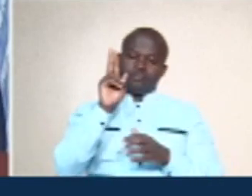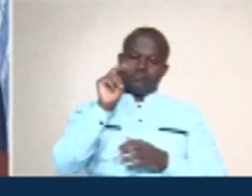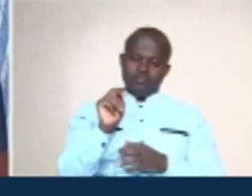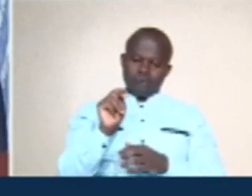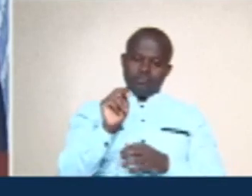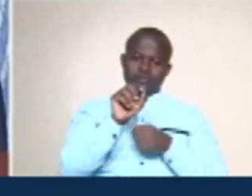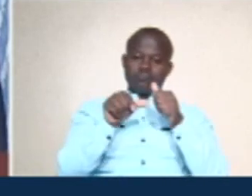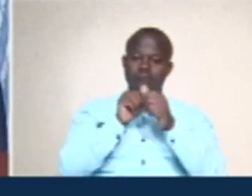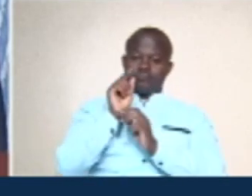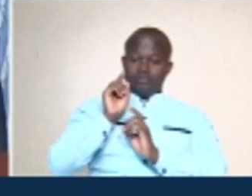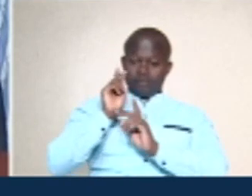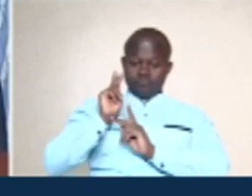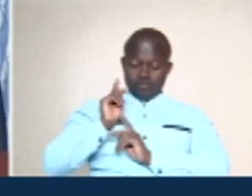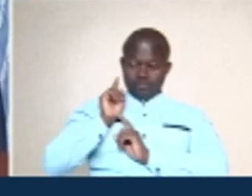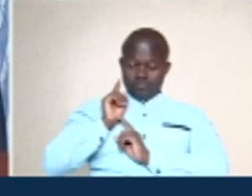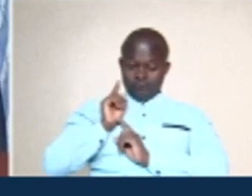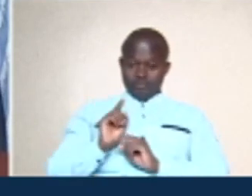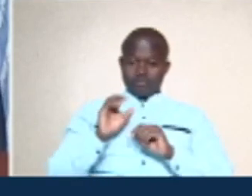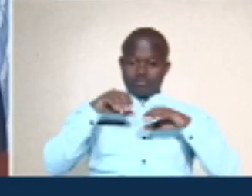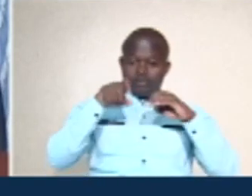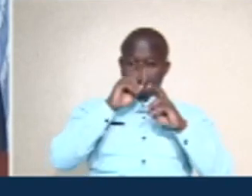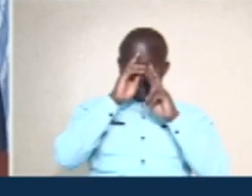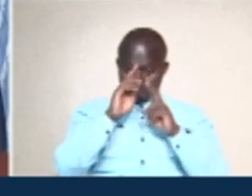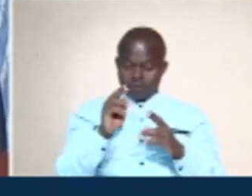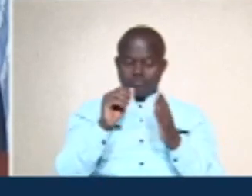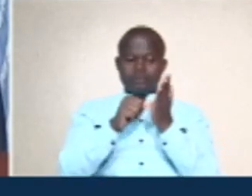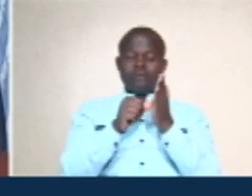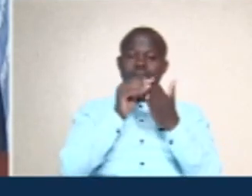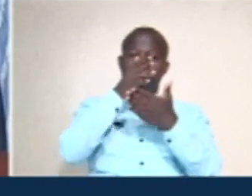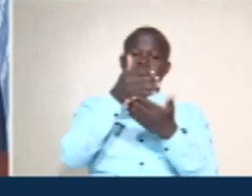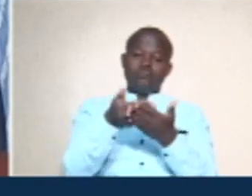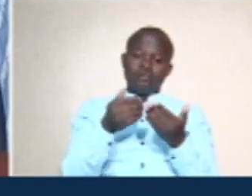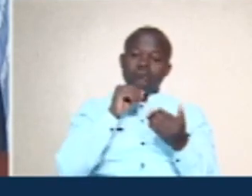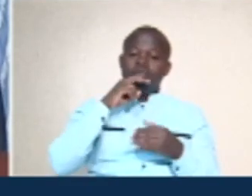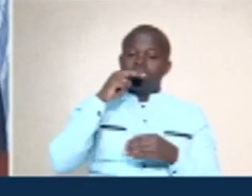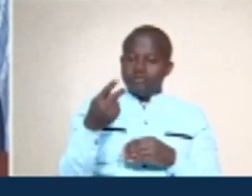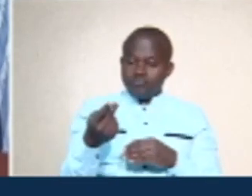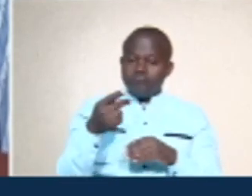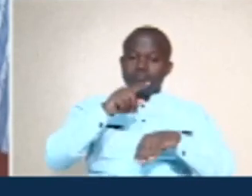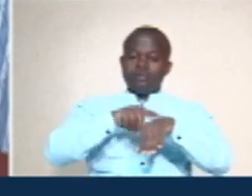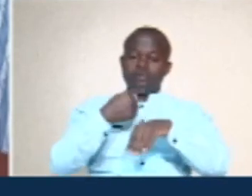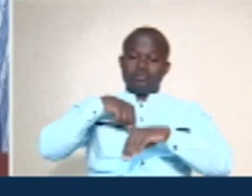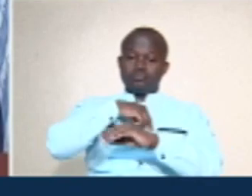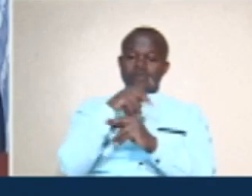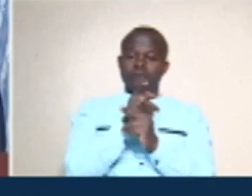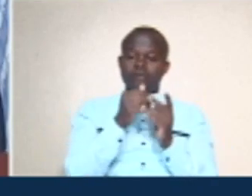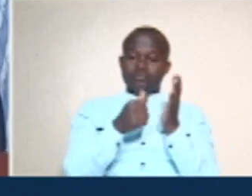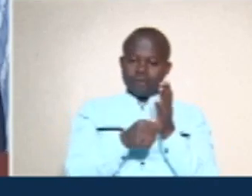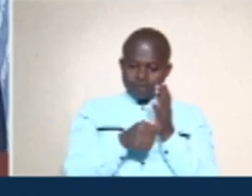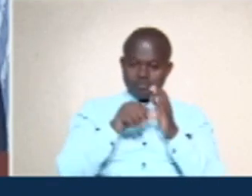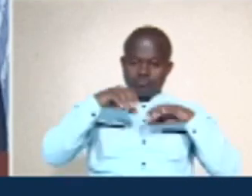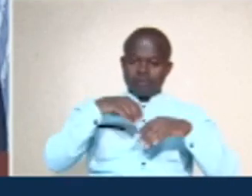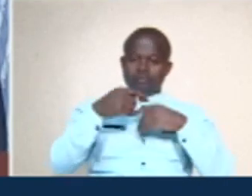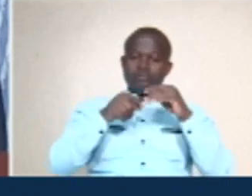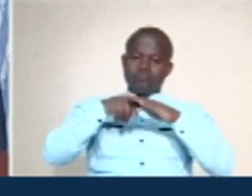w'abibumbye k'ubusugire bwa Kongo bugomba kubahirizwa, hari ibibazo kugeza ubu mudasubiza. Ni ryari tuzita ku kibazo cya Kongo cyo